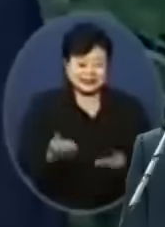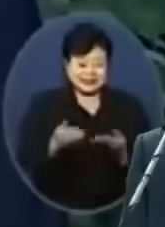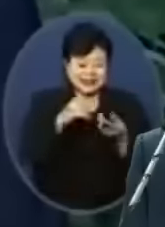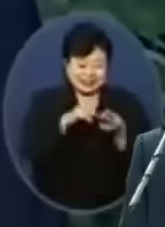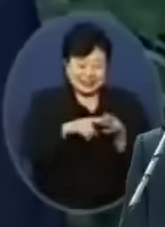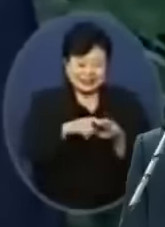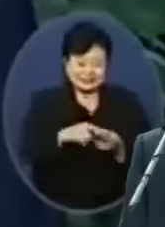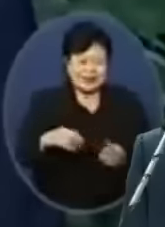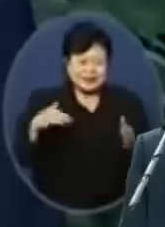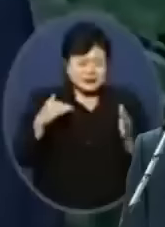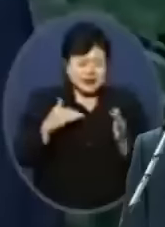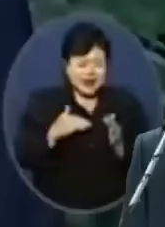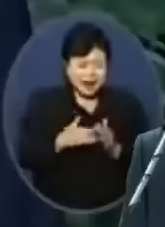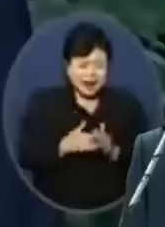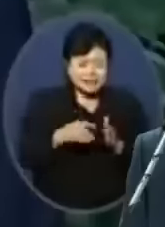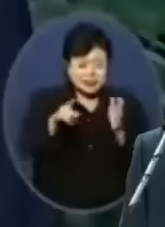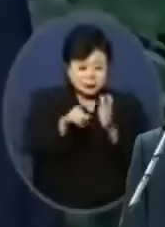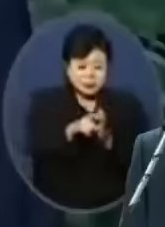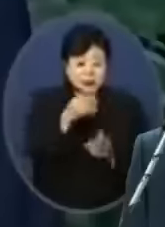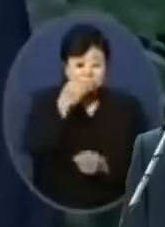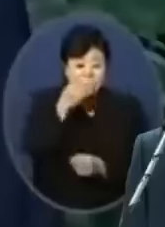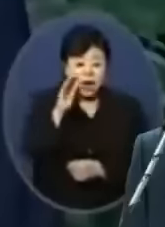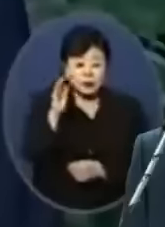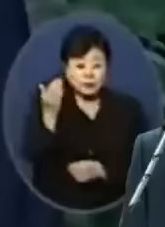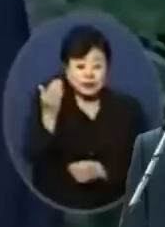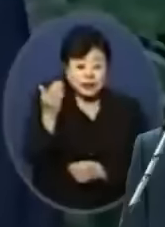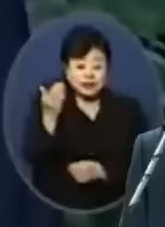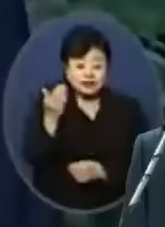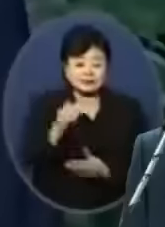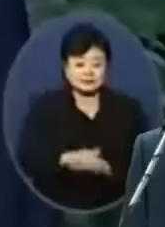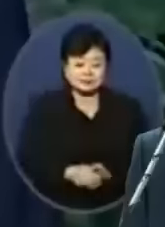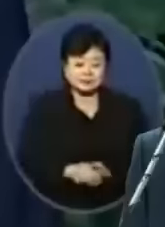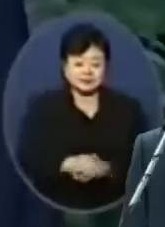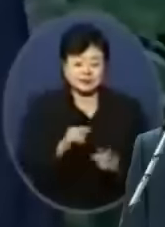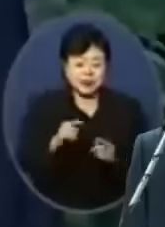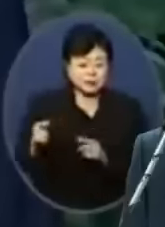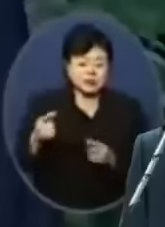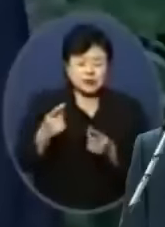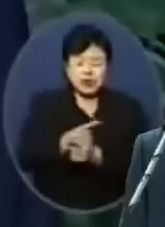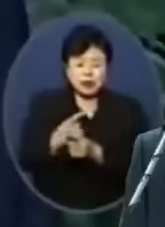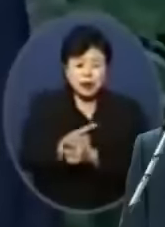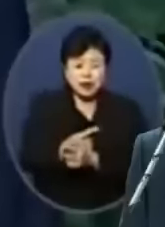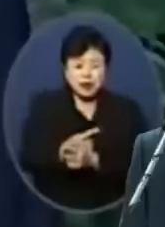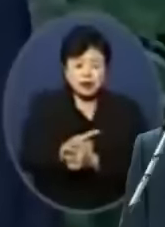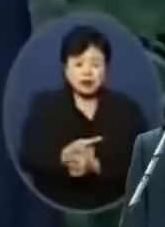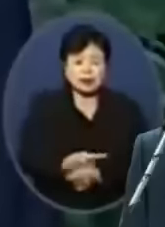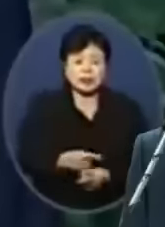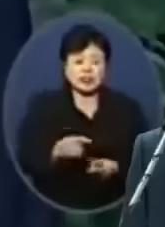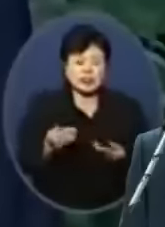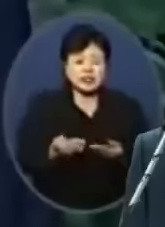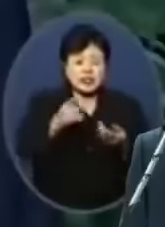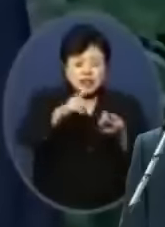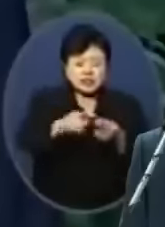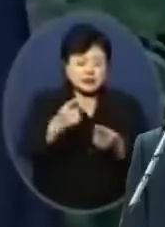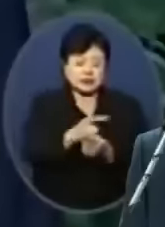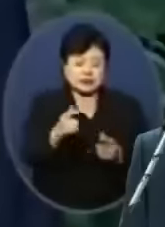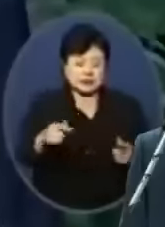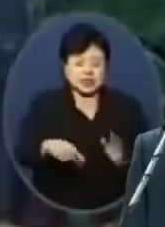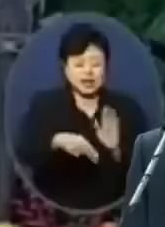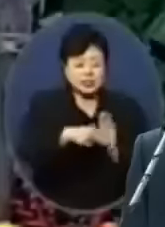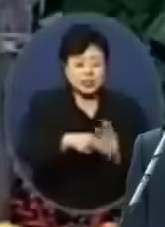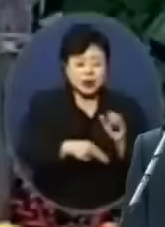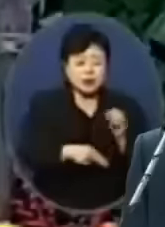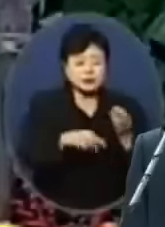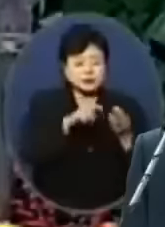사실을 끝까지 믿을 수가 있는 것은 온 만물이 다 변해도 이 사실은 변하지 않습니다. 이사야